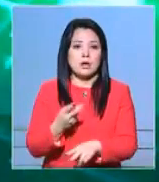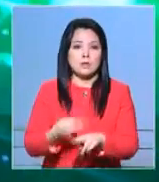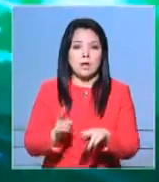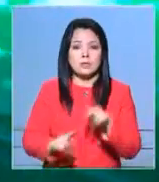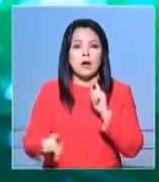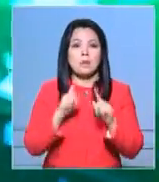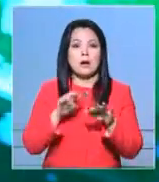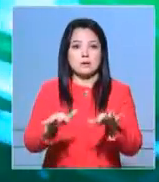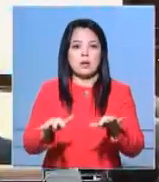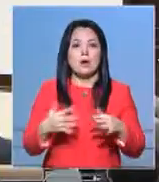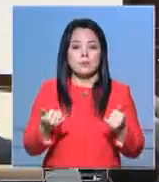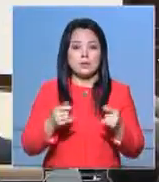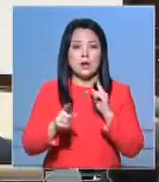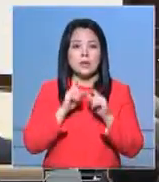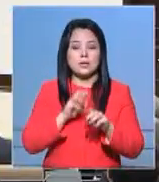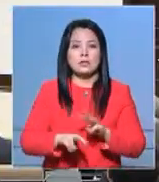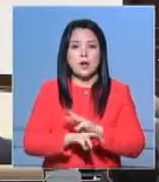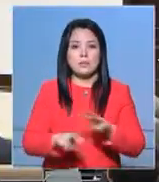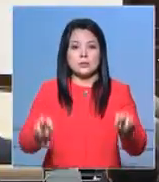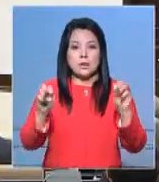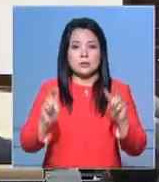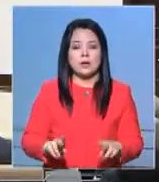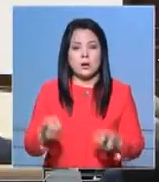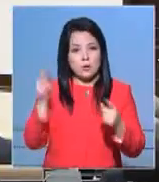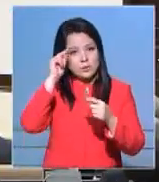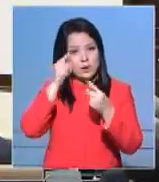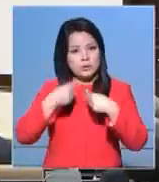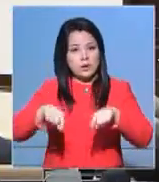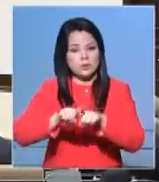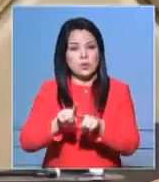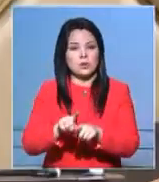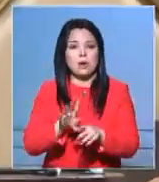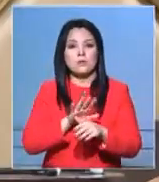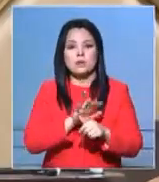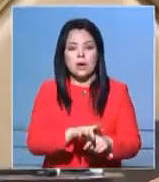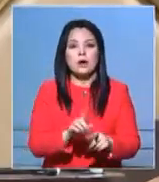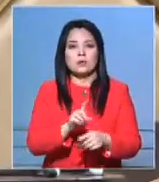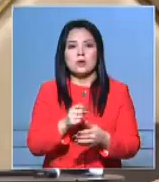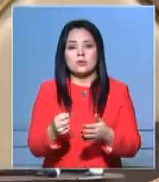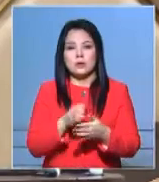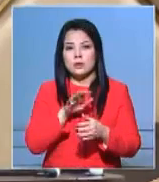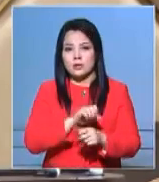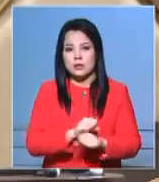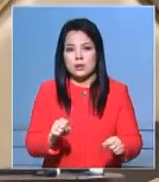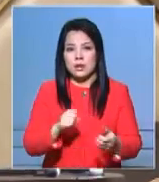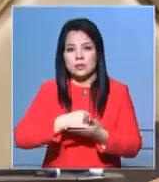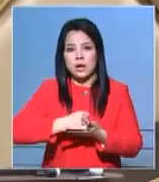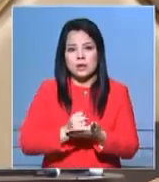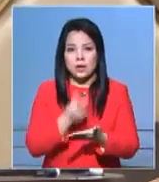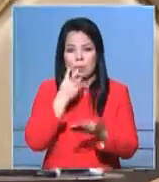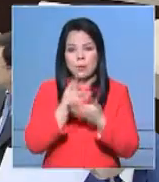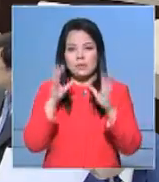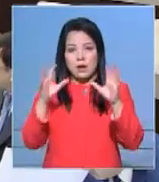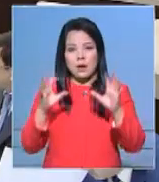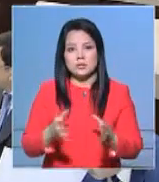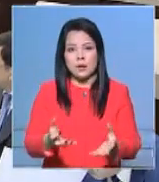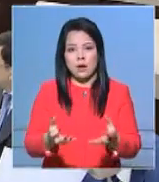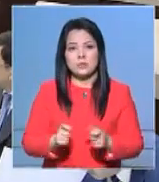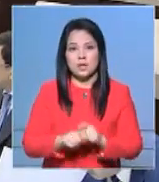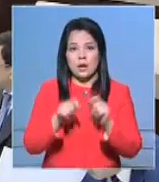Бүгін парламент сенатының жалпы отырысында білім беру саласындағы кемсітушілікке қарсы күрес туралы конвенцияны ратификациялау туралы заң